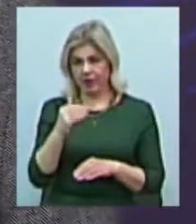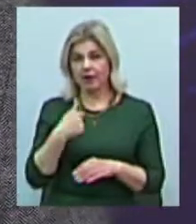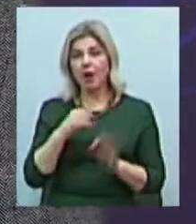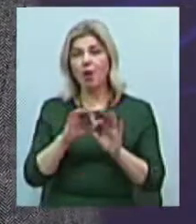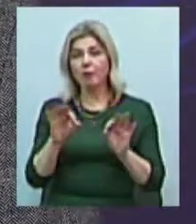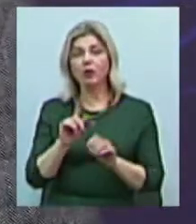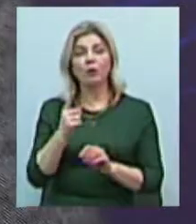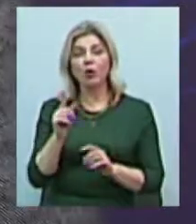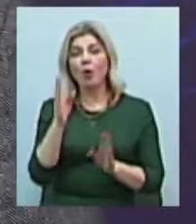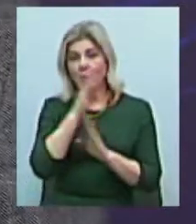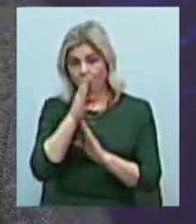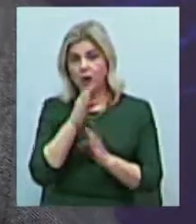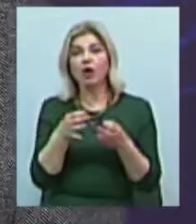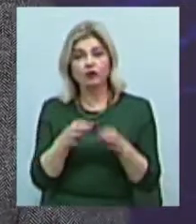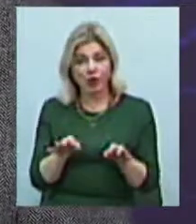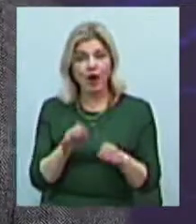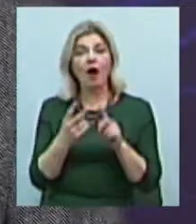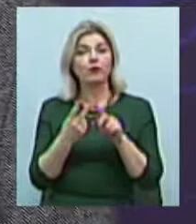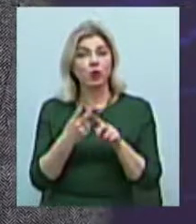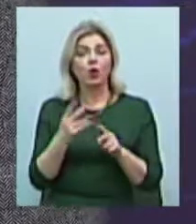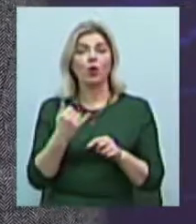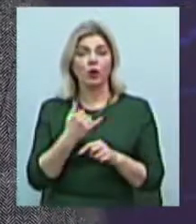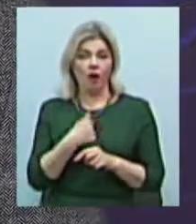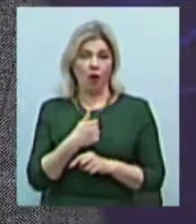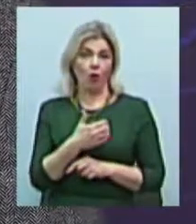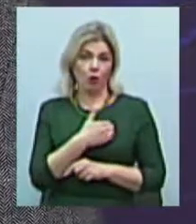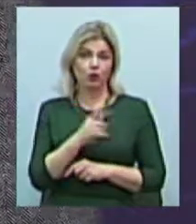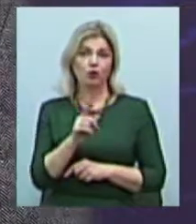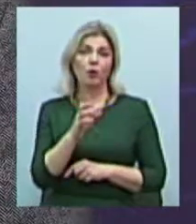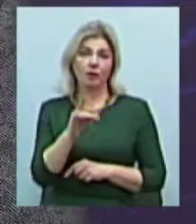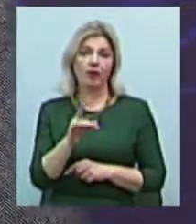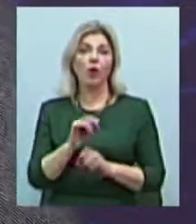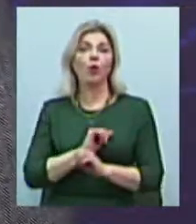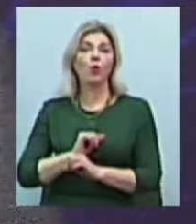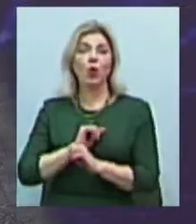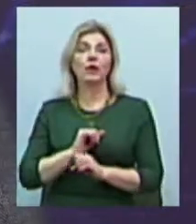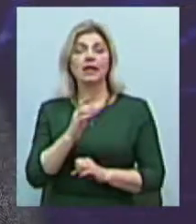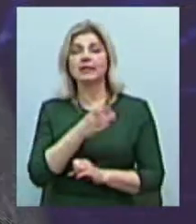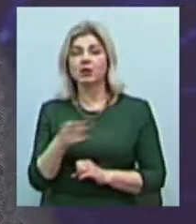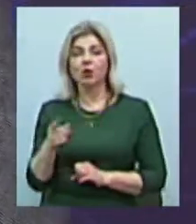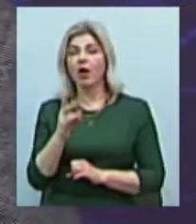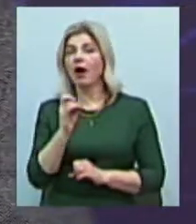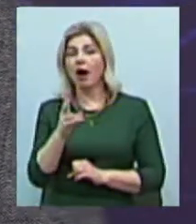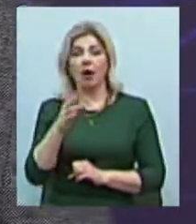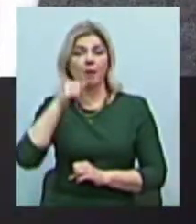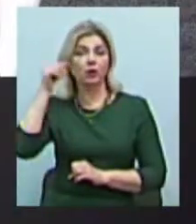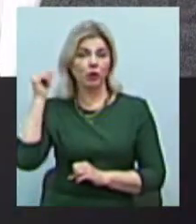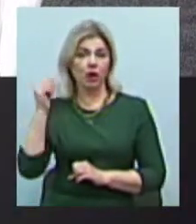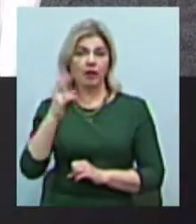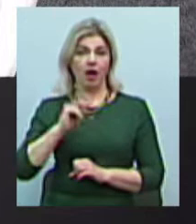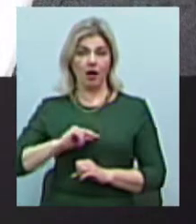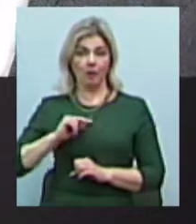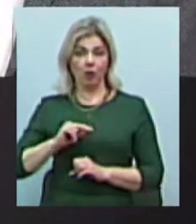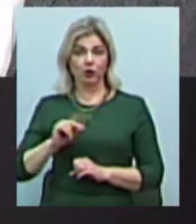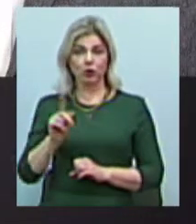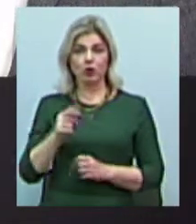це погода дозволяє, а по-друге, коли у нас, я хочу, щоб у нас почався курортний сезон не як в минулому році, коли у нас на роботу через